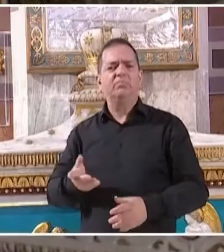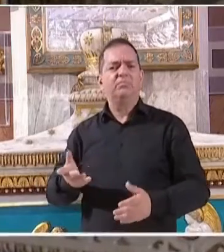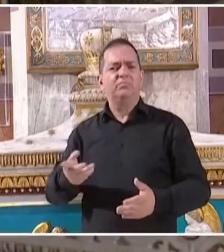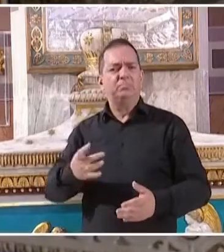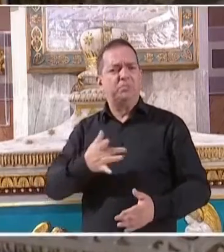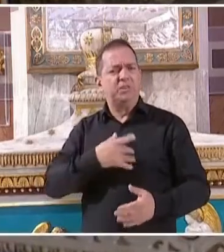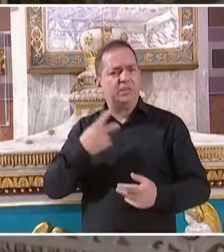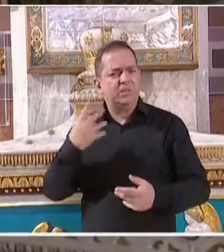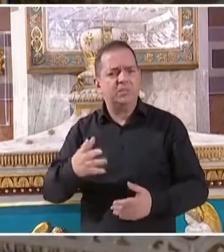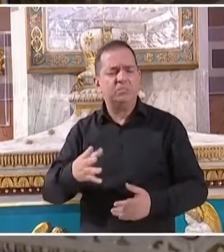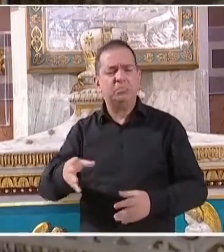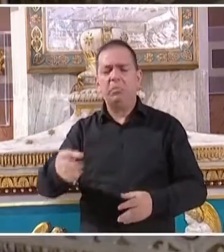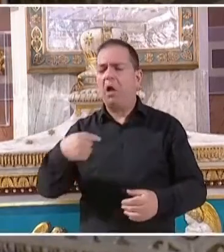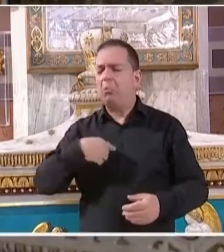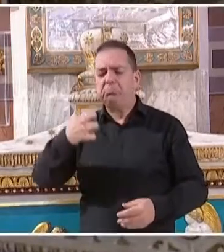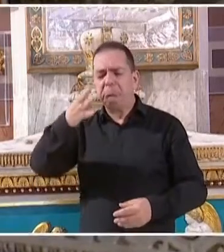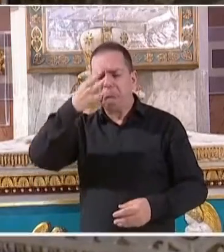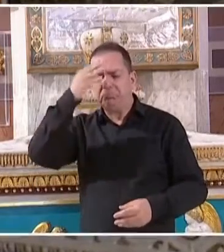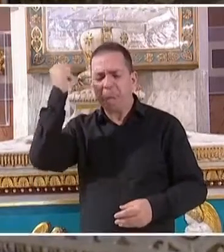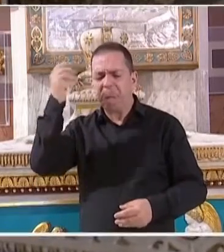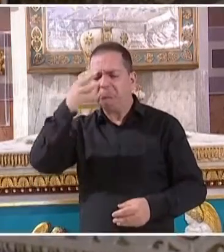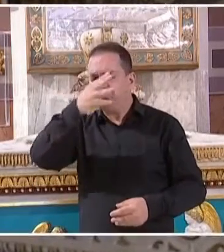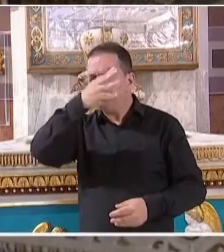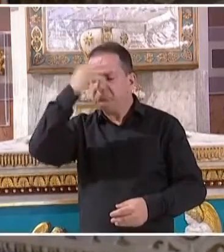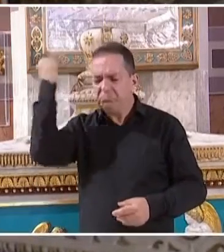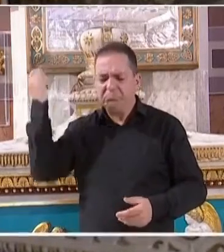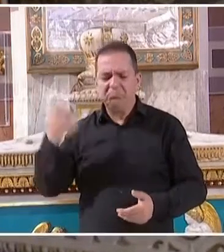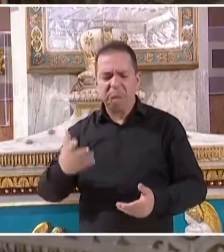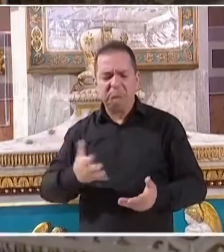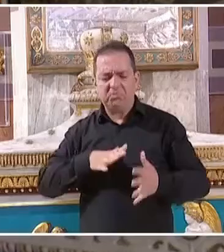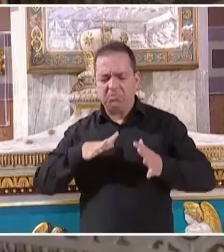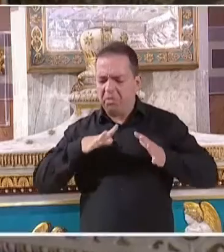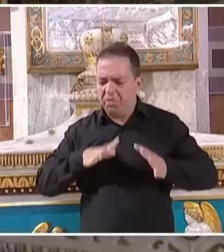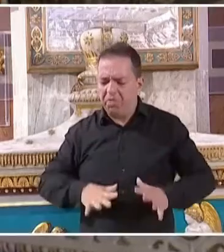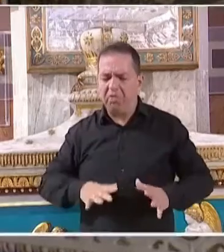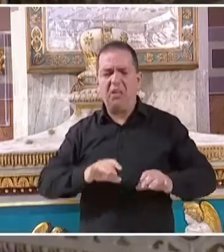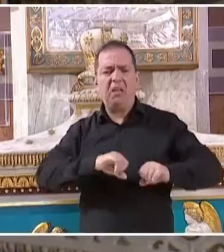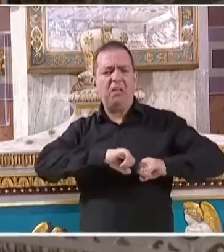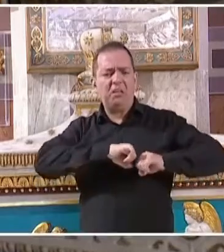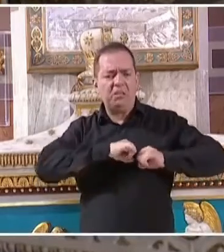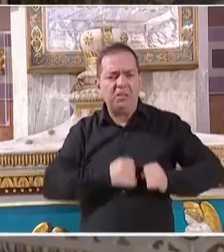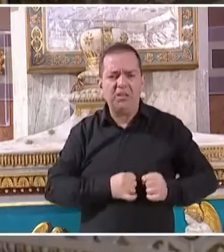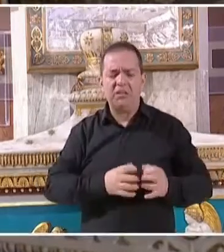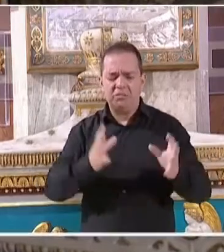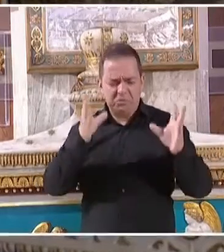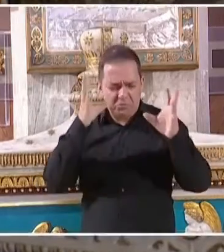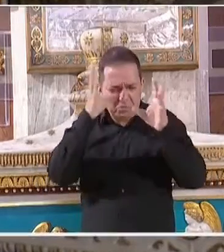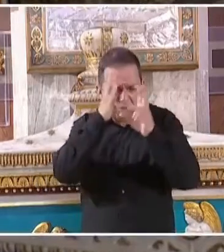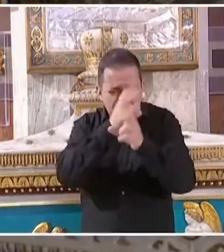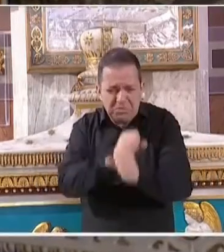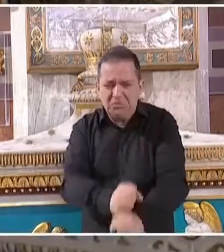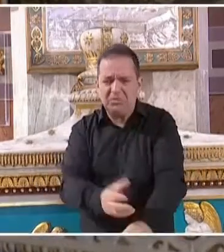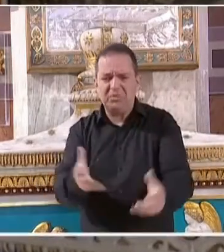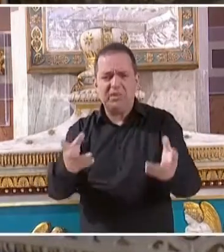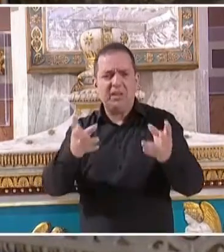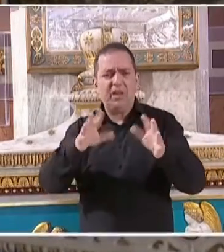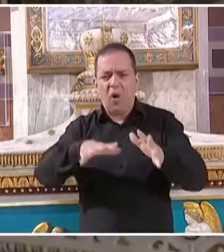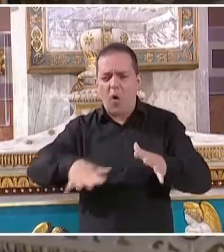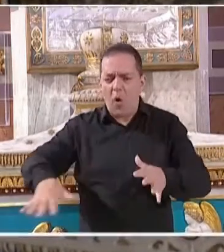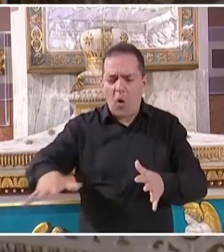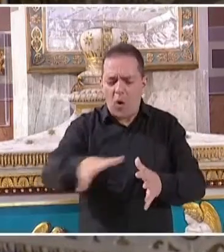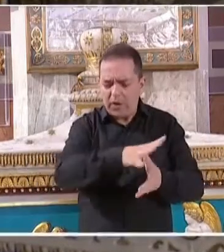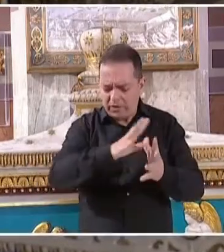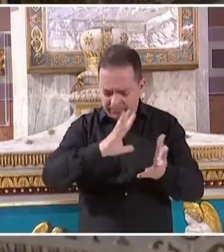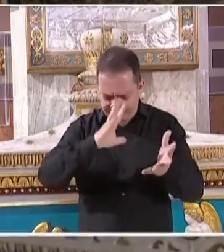την λύθη, την αποθάρρυνση και απογοήτευση, το σκότος, την